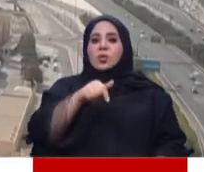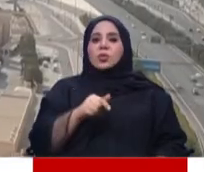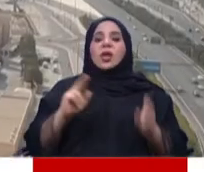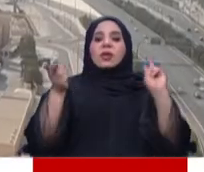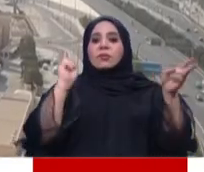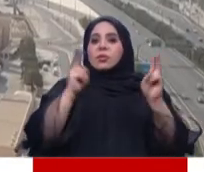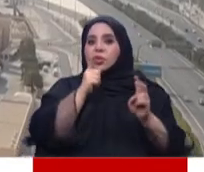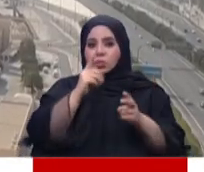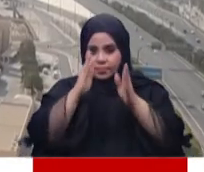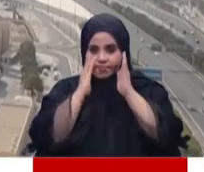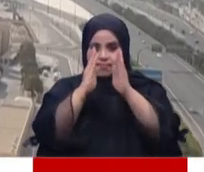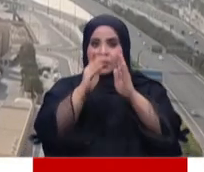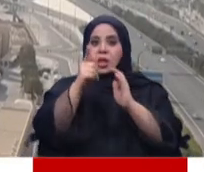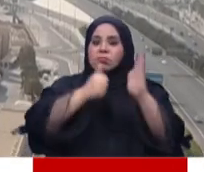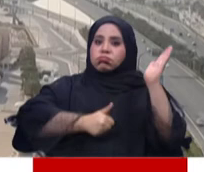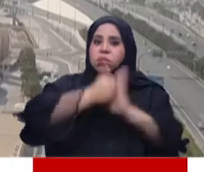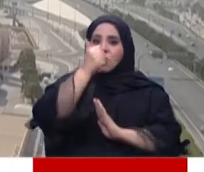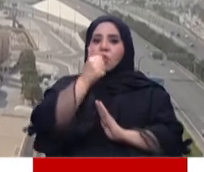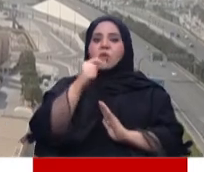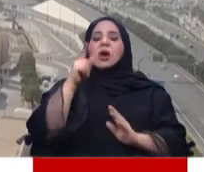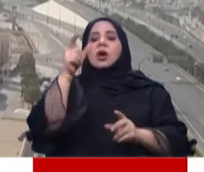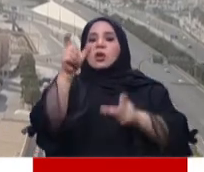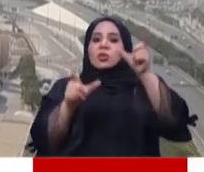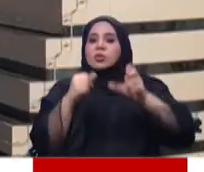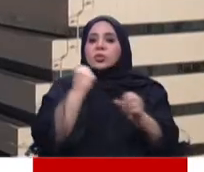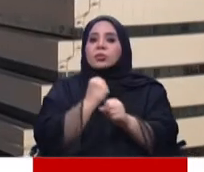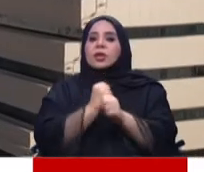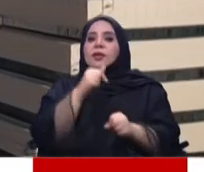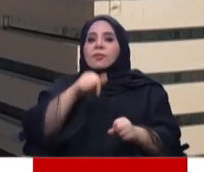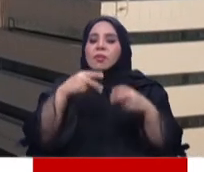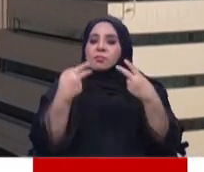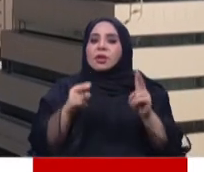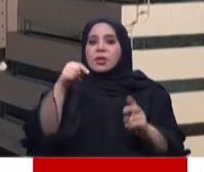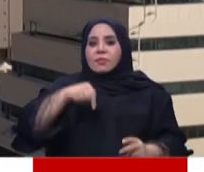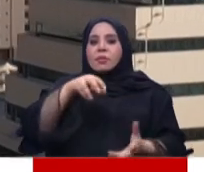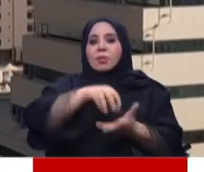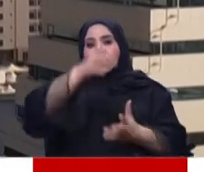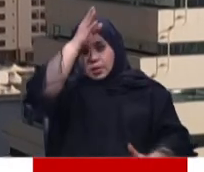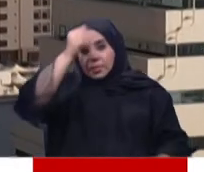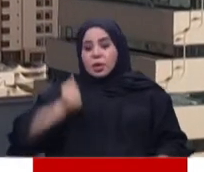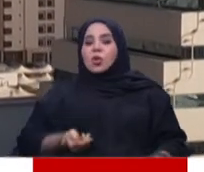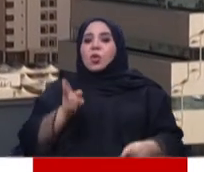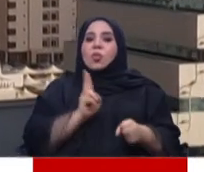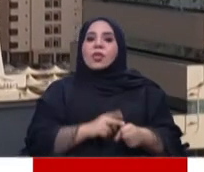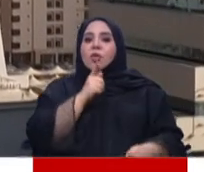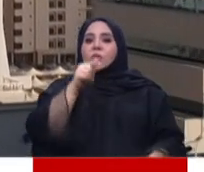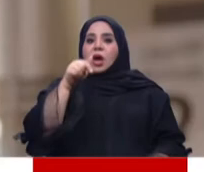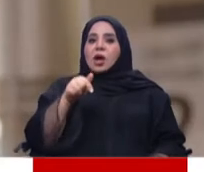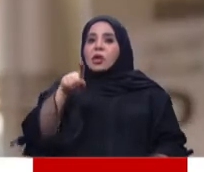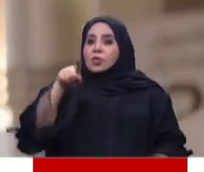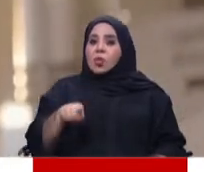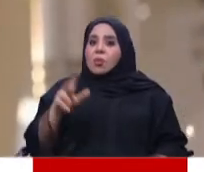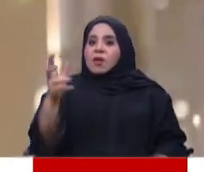فرصة لتسليط الضوء على المنجزات والمكتسبات العمالية المتحققة في مملكة البحرين، كما يشكل هذا اليوم